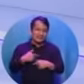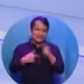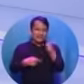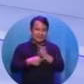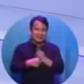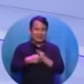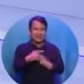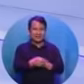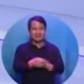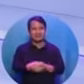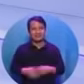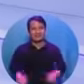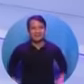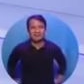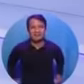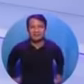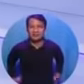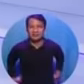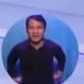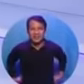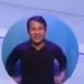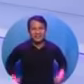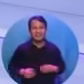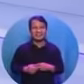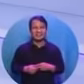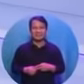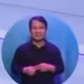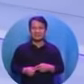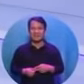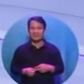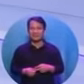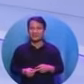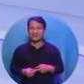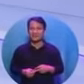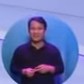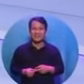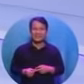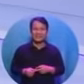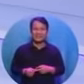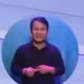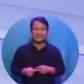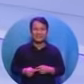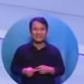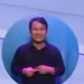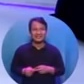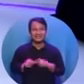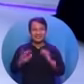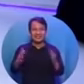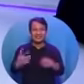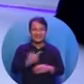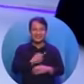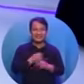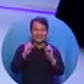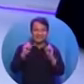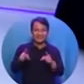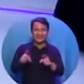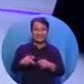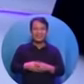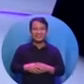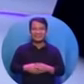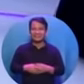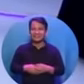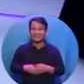yung ginawa niya. Tama yung ginawa niya. Okay. Now, wala na. Wala ka na sa mga naloob. Wala na po. Okay na. Okay na yan.